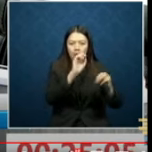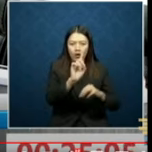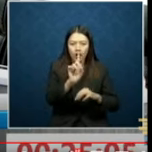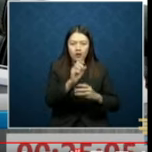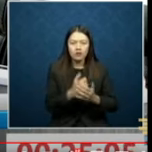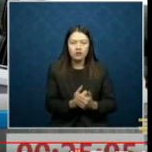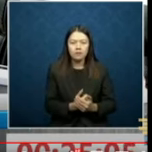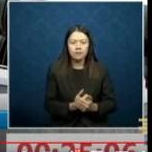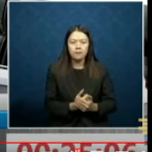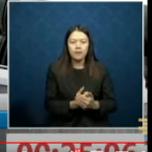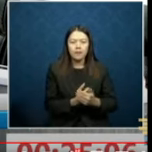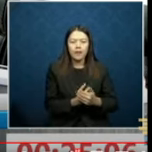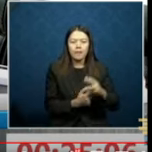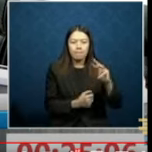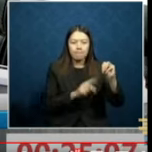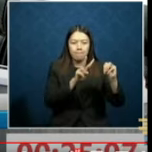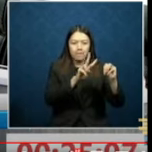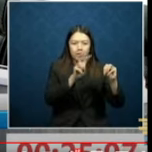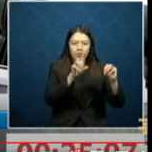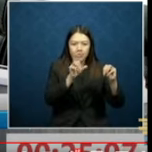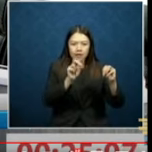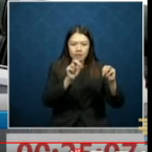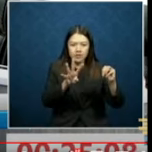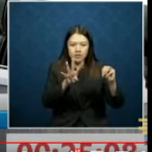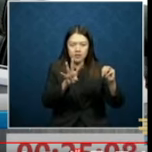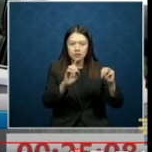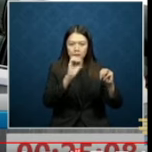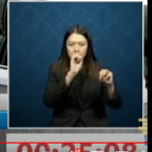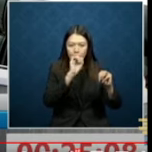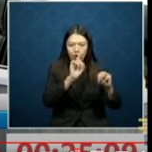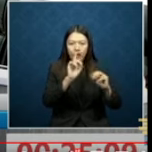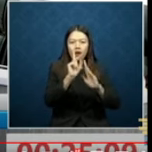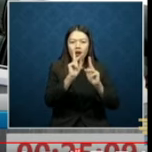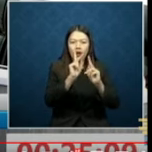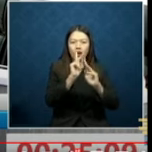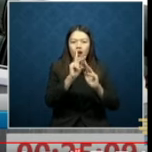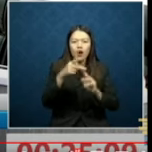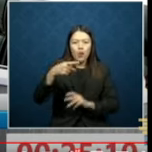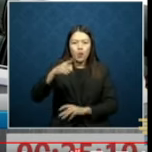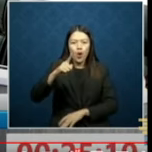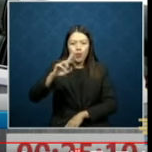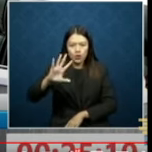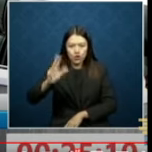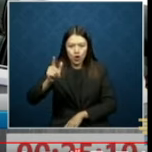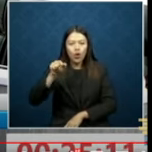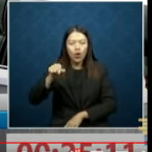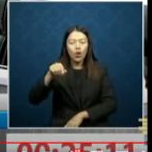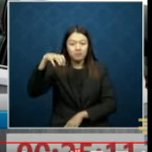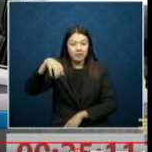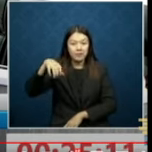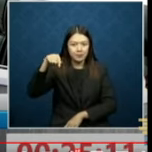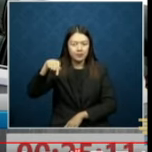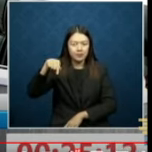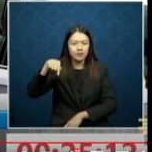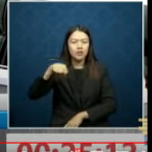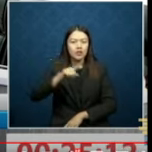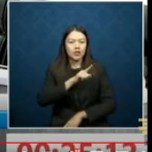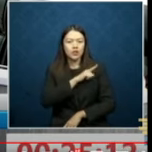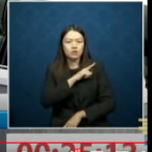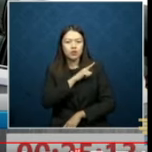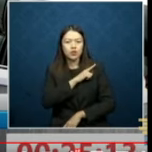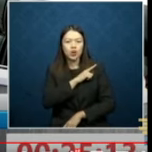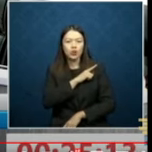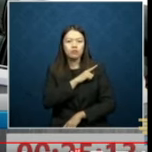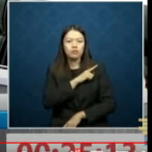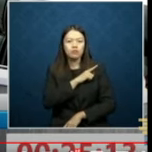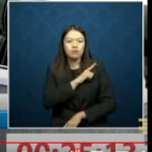ครับมาตรา234บัญญัติว่าคณะกรรมการป้องกันและปราบปรามการทุจริตแห่งชาติมีหน้าที่และอำน